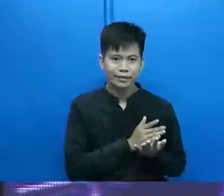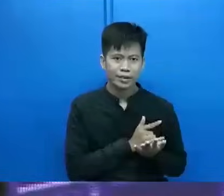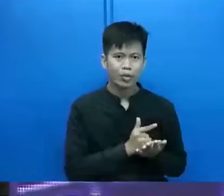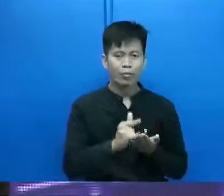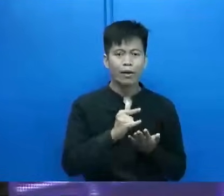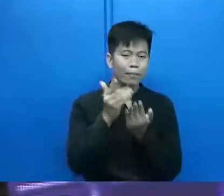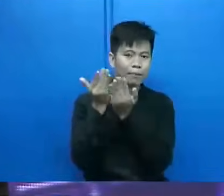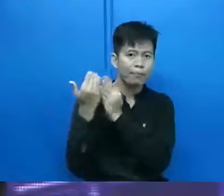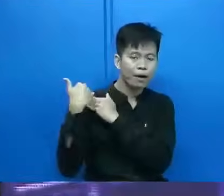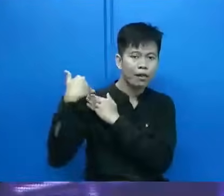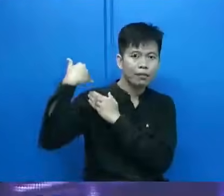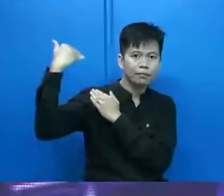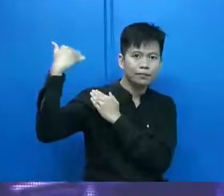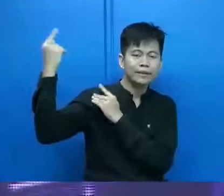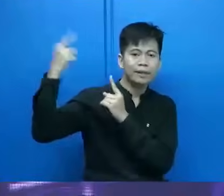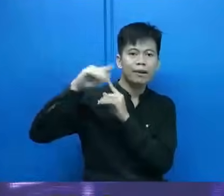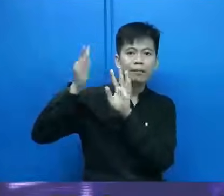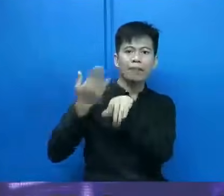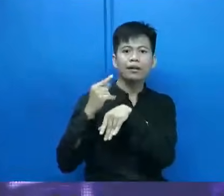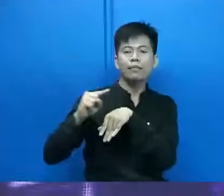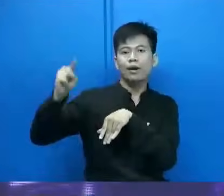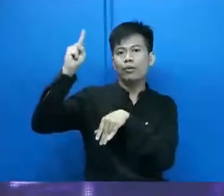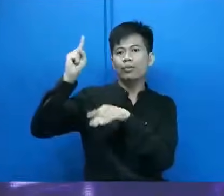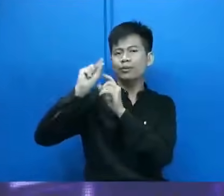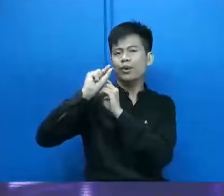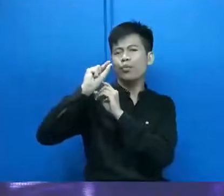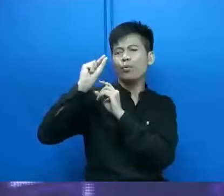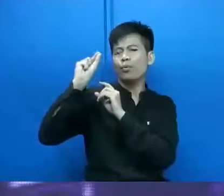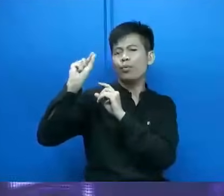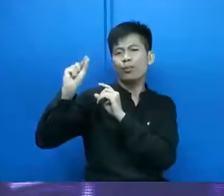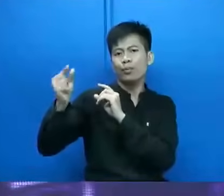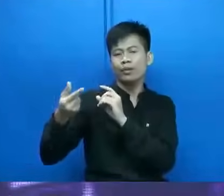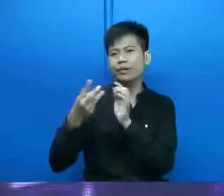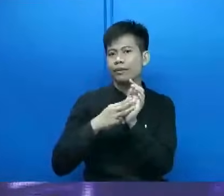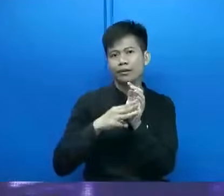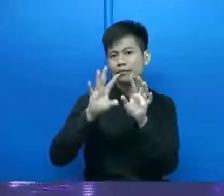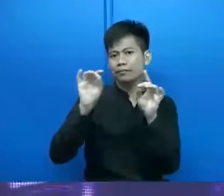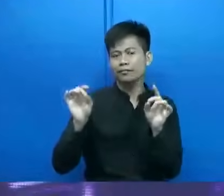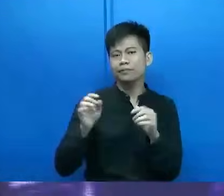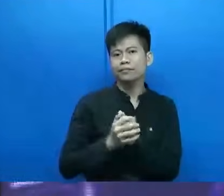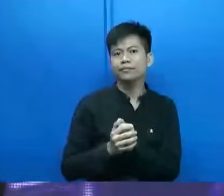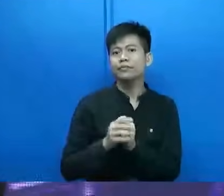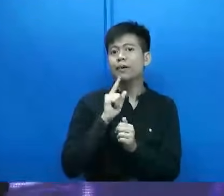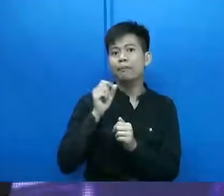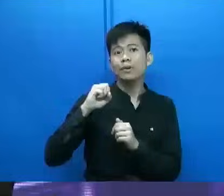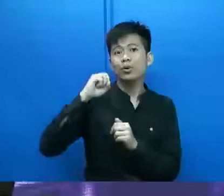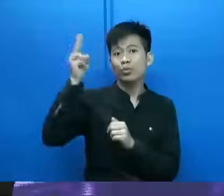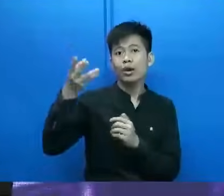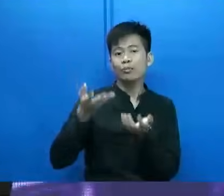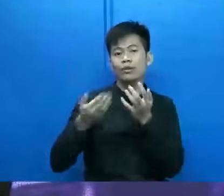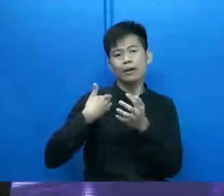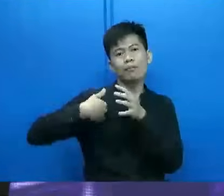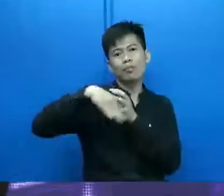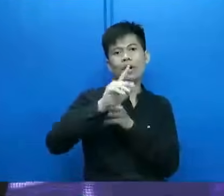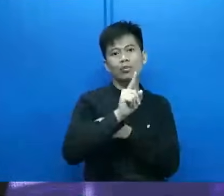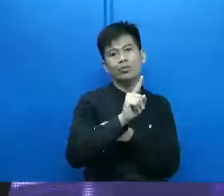bawa pahala amalan ini sampai kembali kepada Allah, dan jauhi segala hal yang merusak. Bersaudaralah karena Allah, karena besok lusa mungkin saya bisa pulang